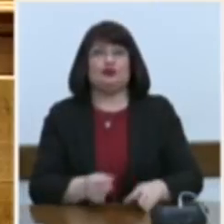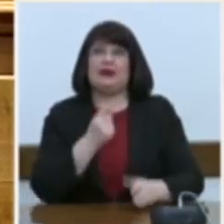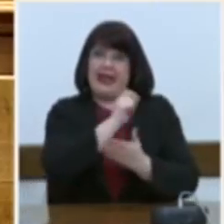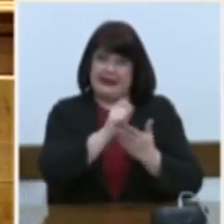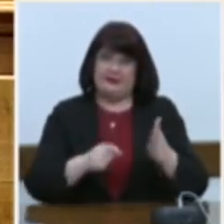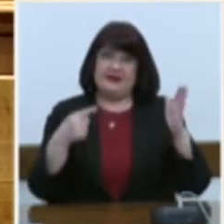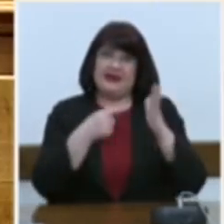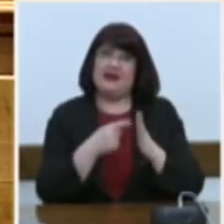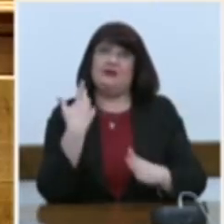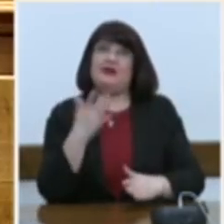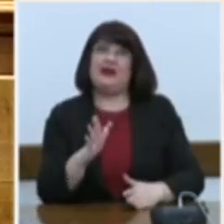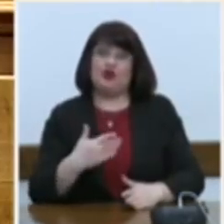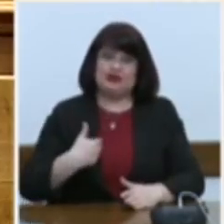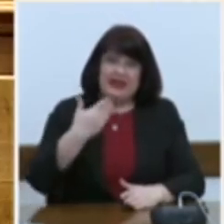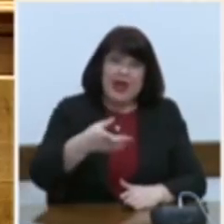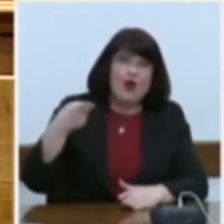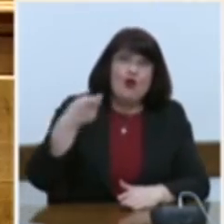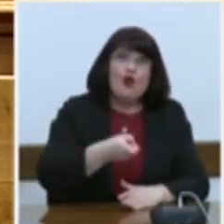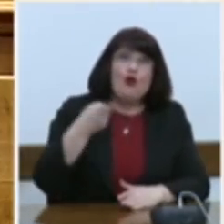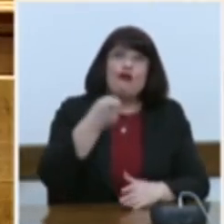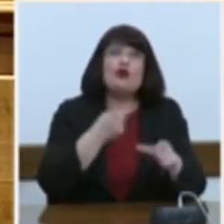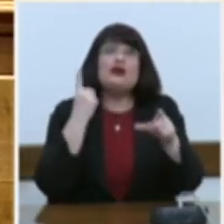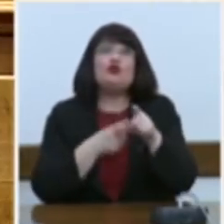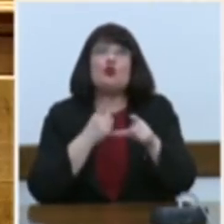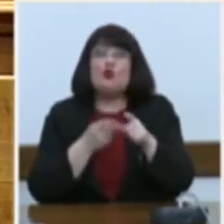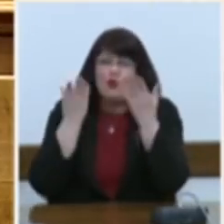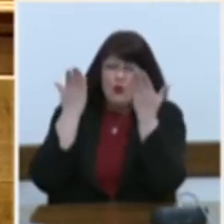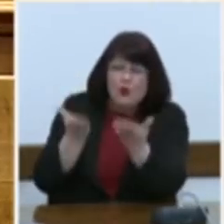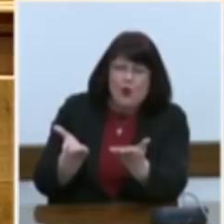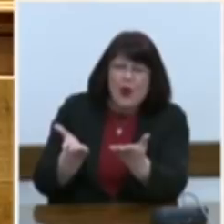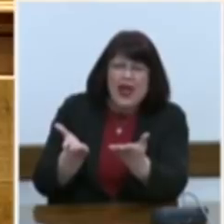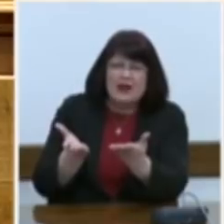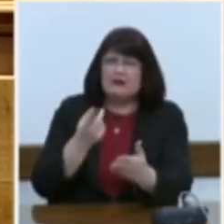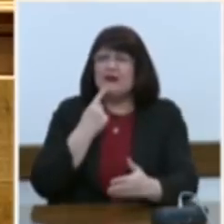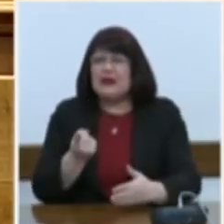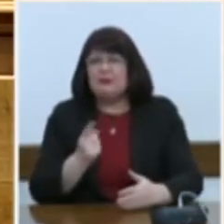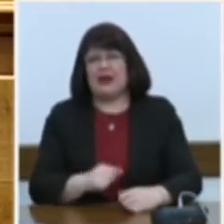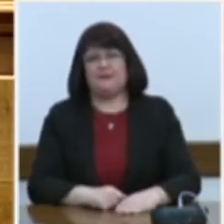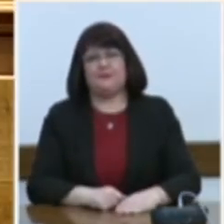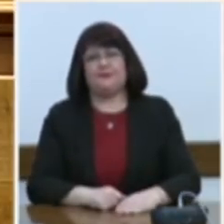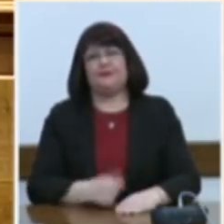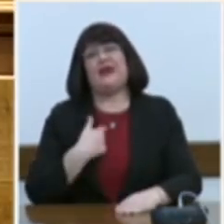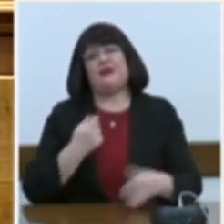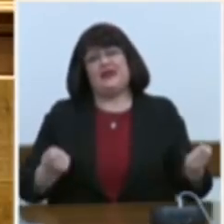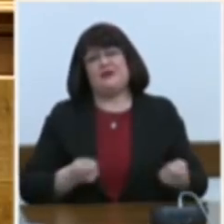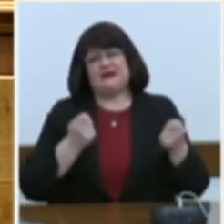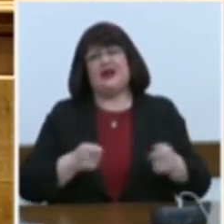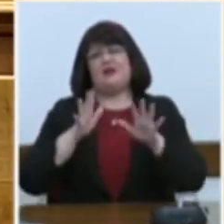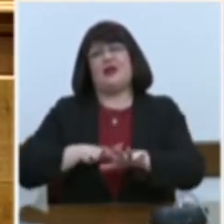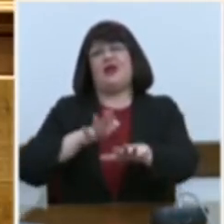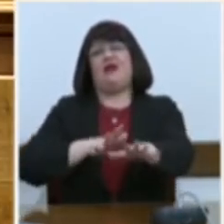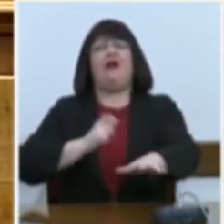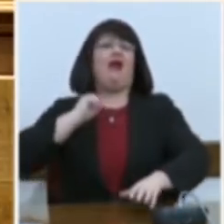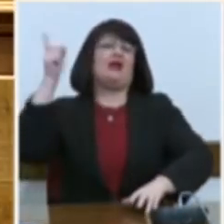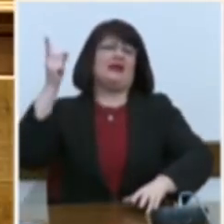1500 επίδοξοι δολοφόνοι του ΚΚΕ, είπε, αναφερόμενος στην εκδήλωση που